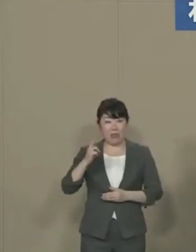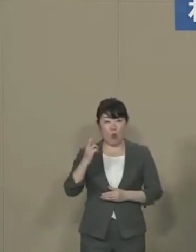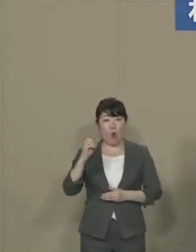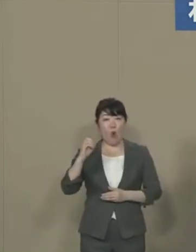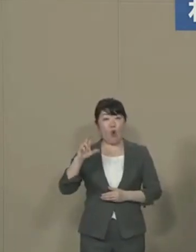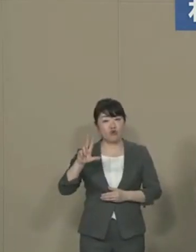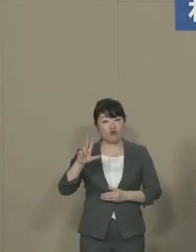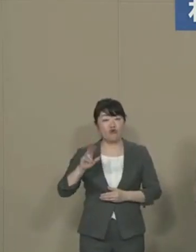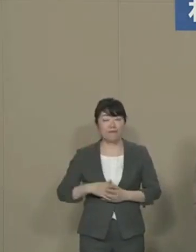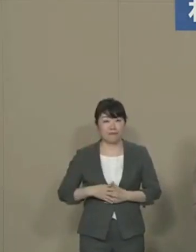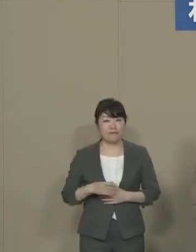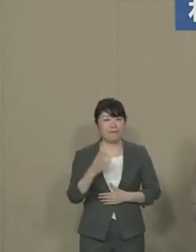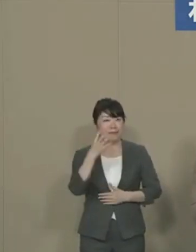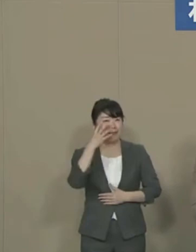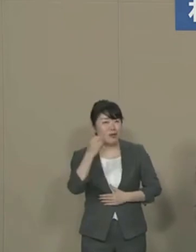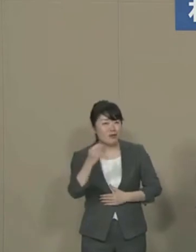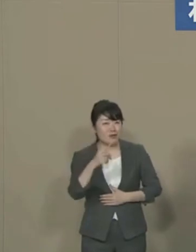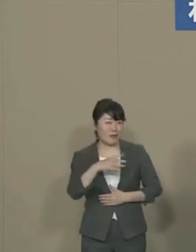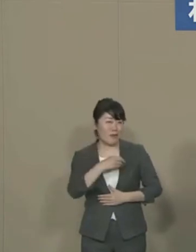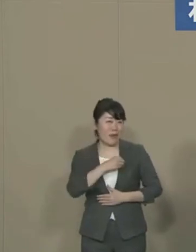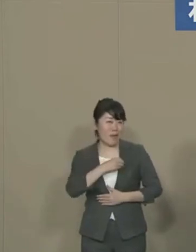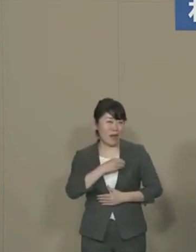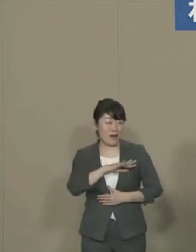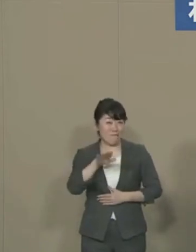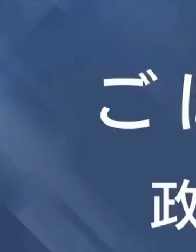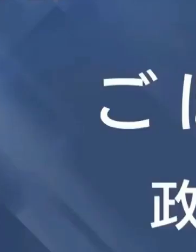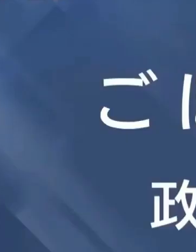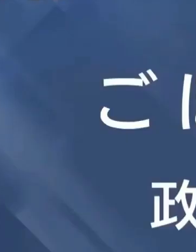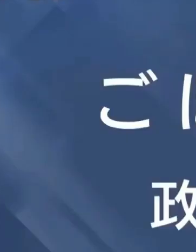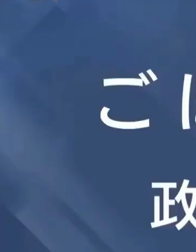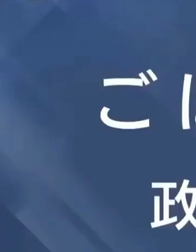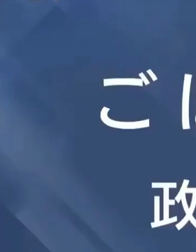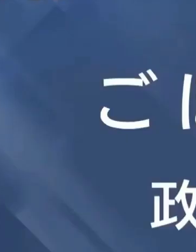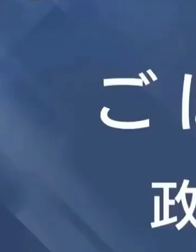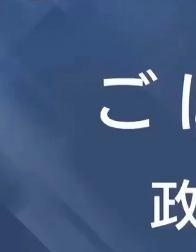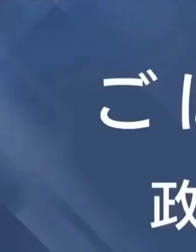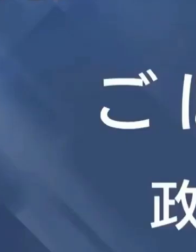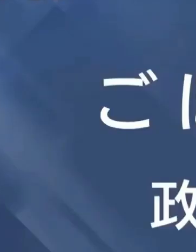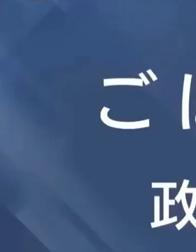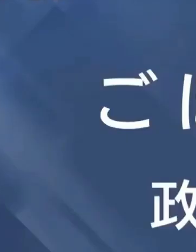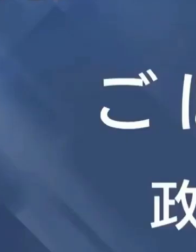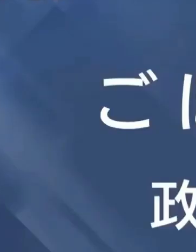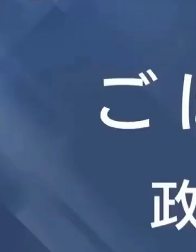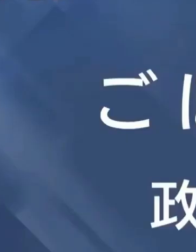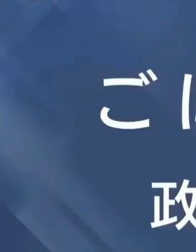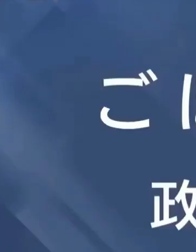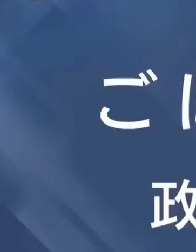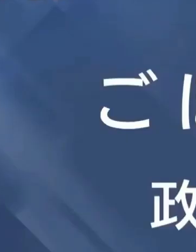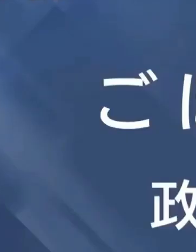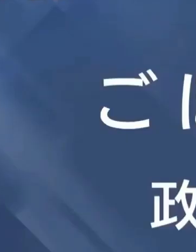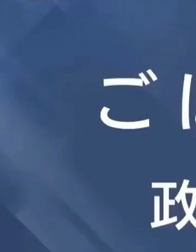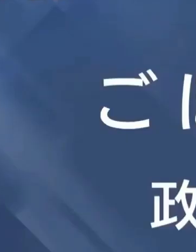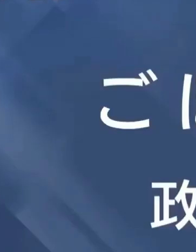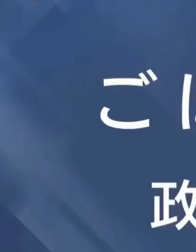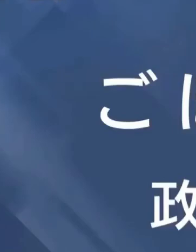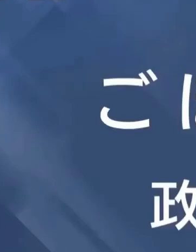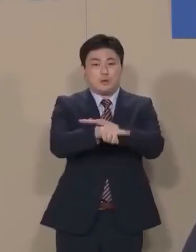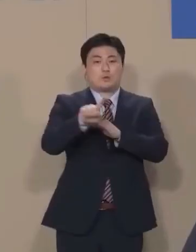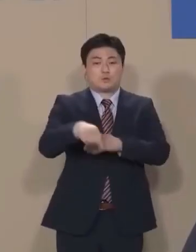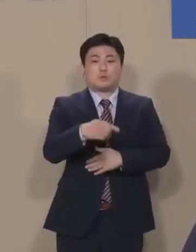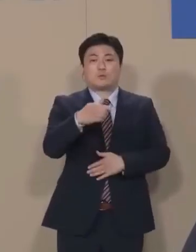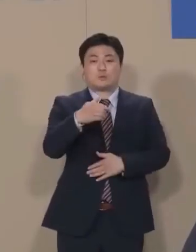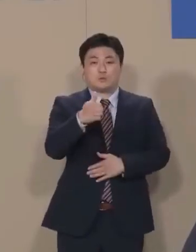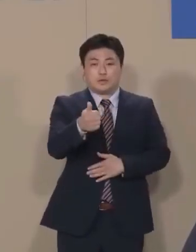例は新選組の魅力溢れる一例のメンバーをご紹介いたしましたごぼうの党の政見放送です